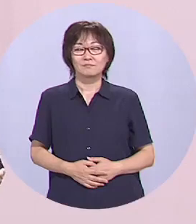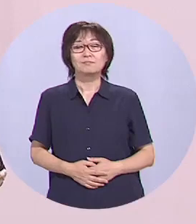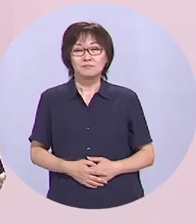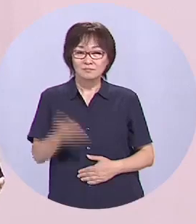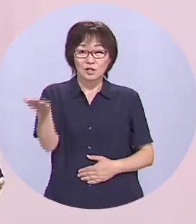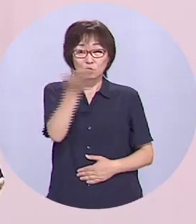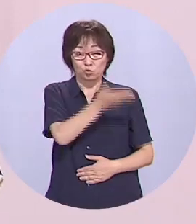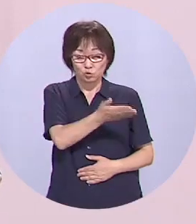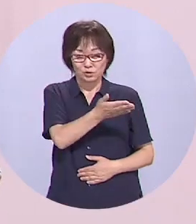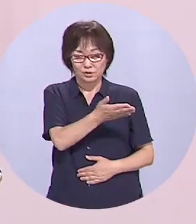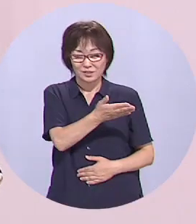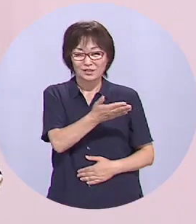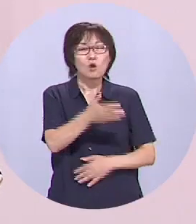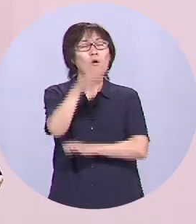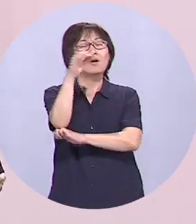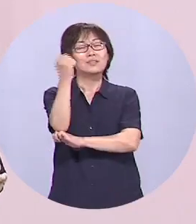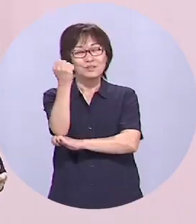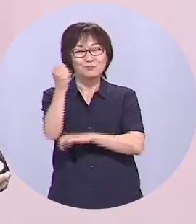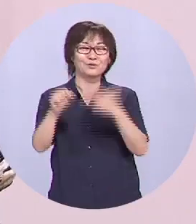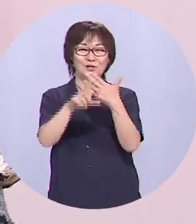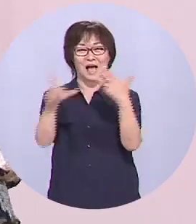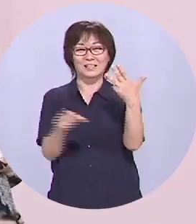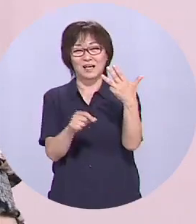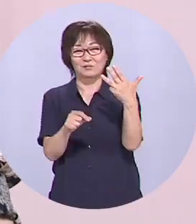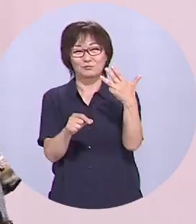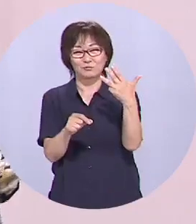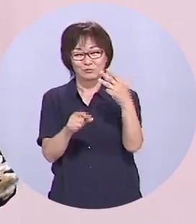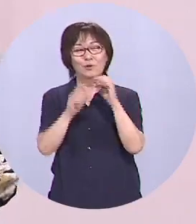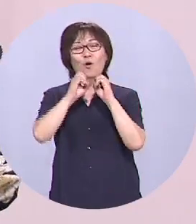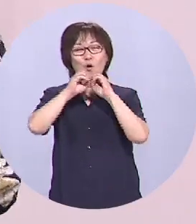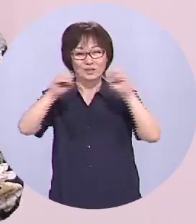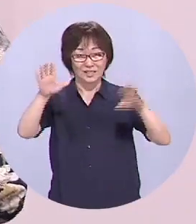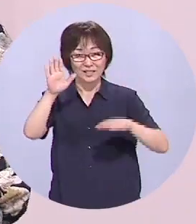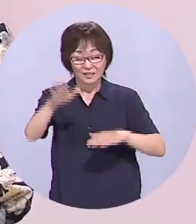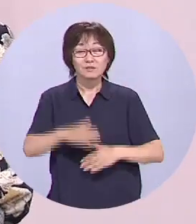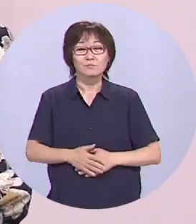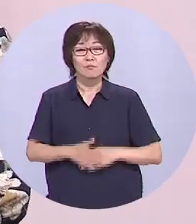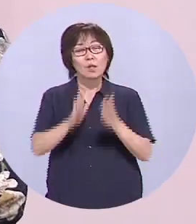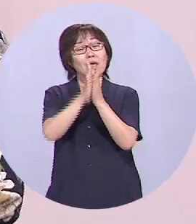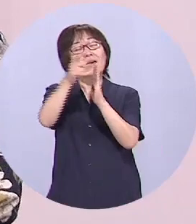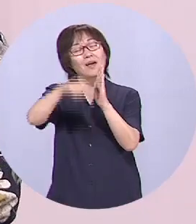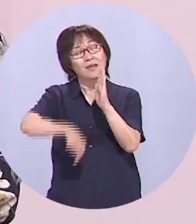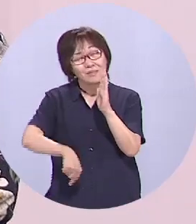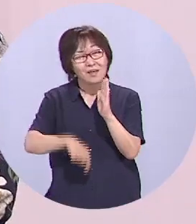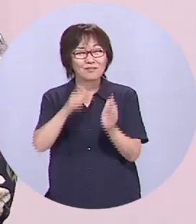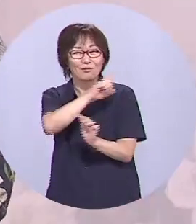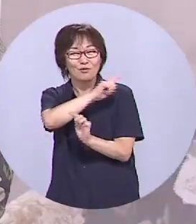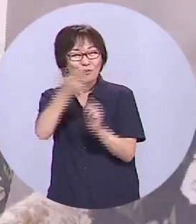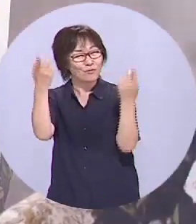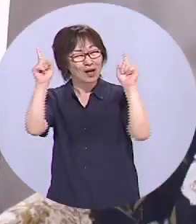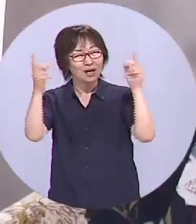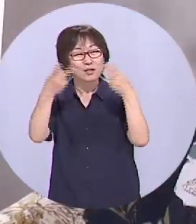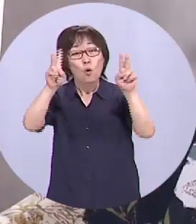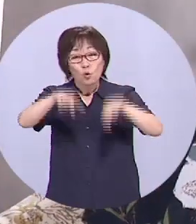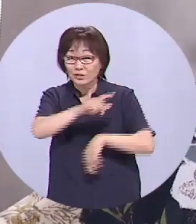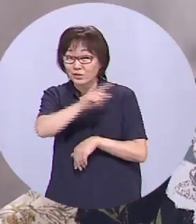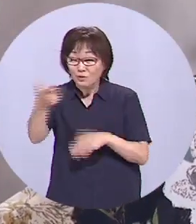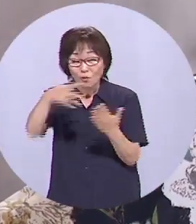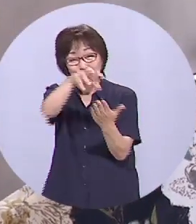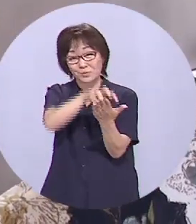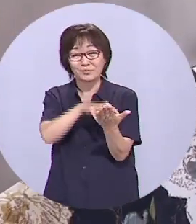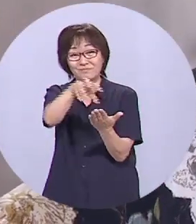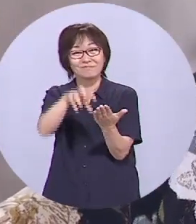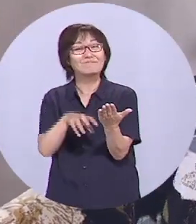続いて彩の国だより8月号のお知らせです。県内のホットな話題が詰まった彩の国だより8月